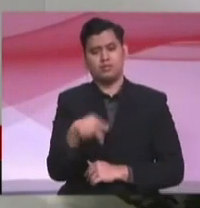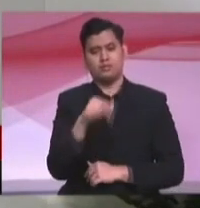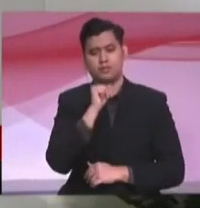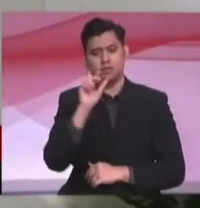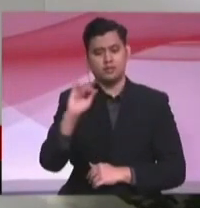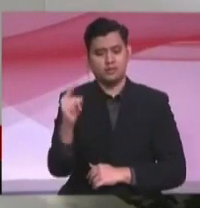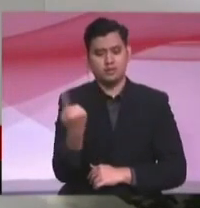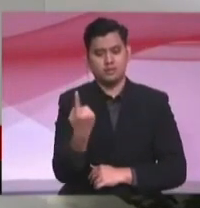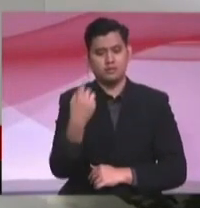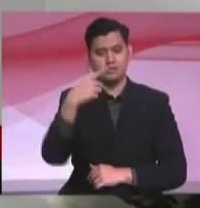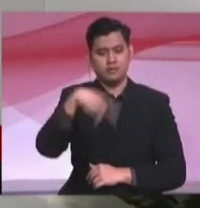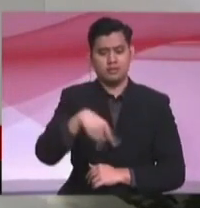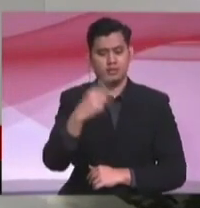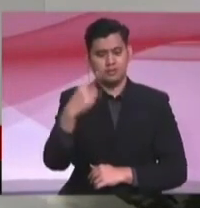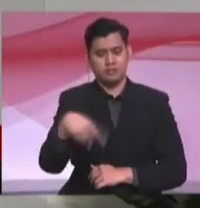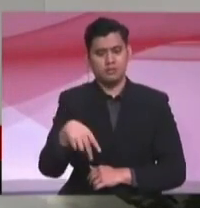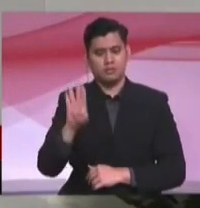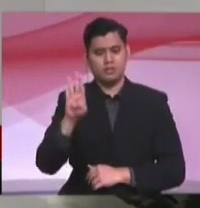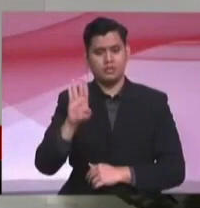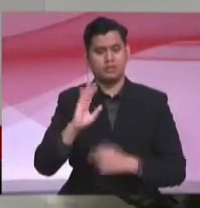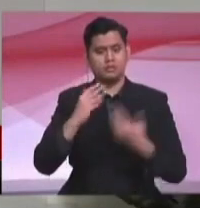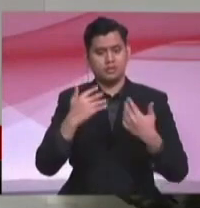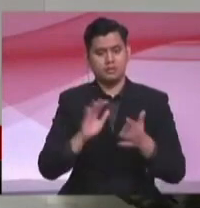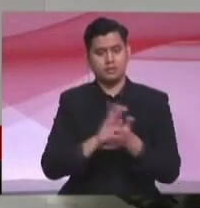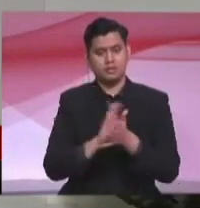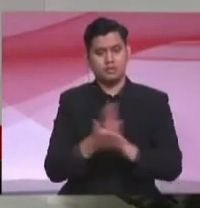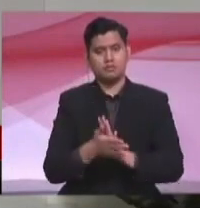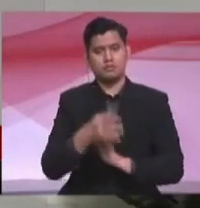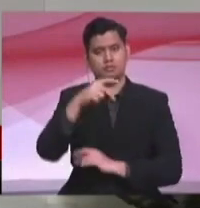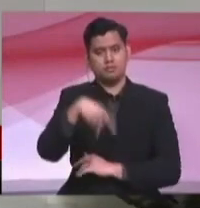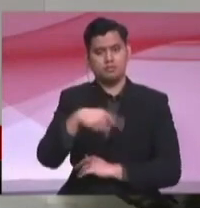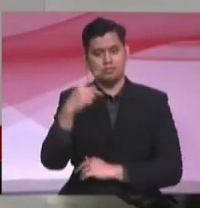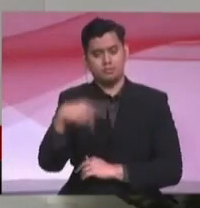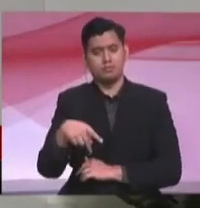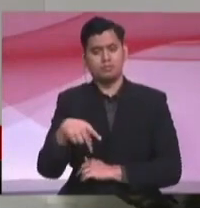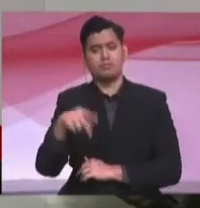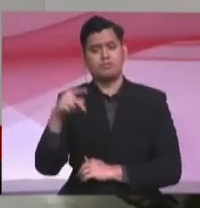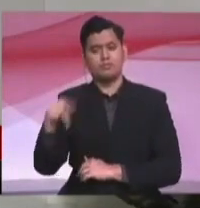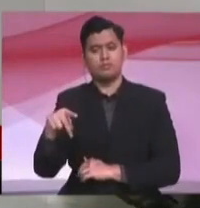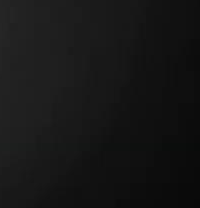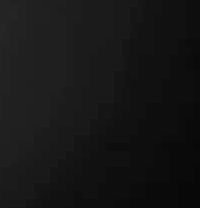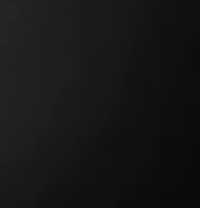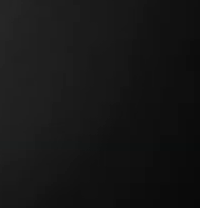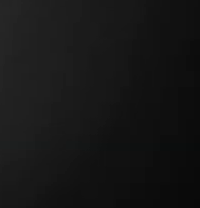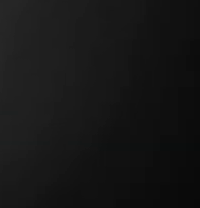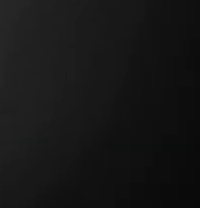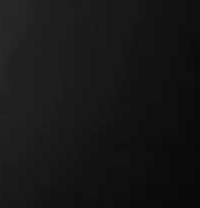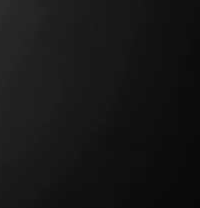PKPB, tetapi menjadi PKP pun. Jadi dia boleh berubah mengikut keadaan.